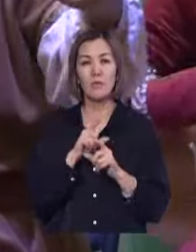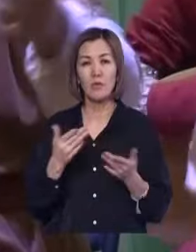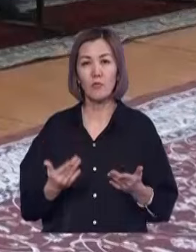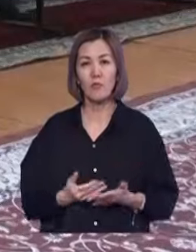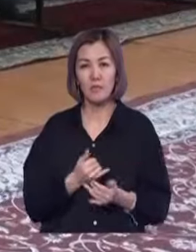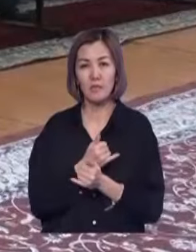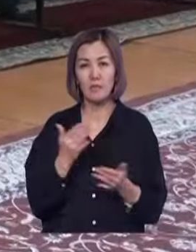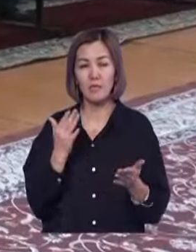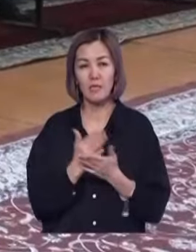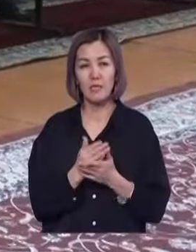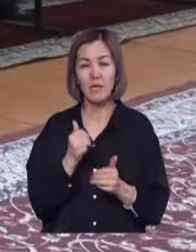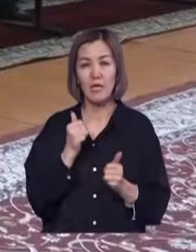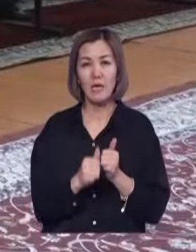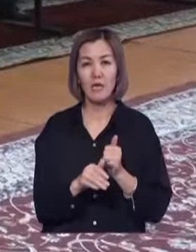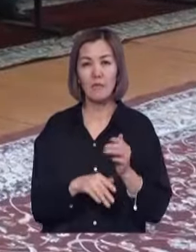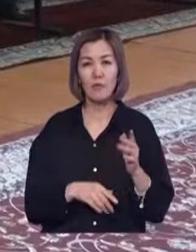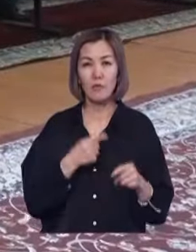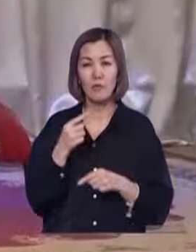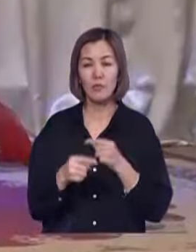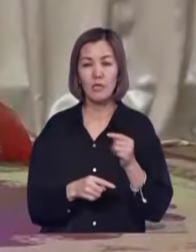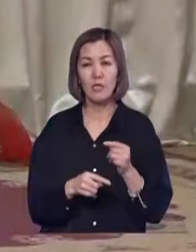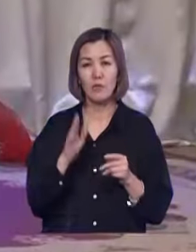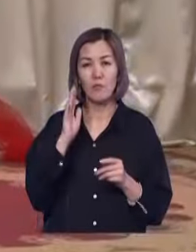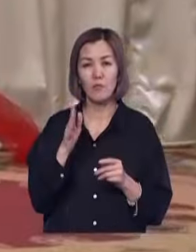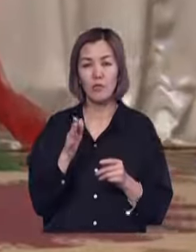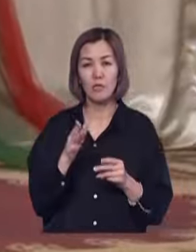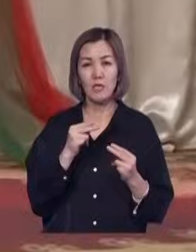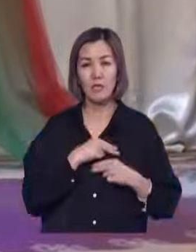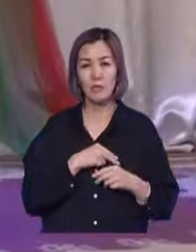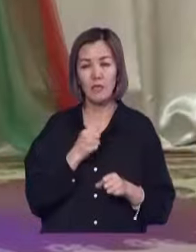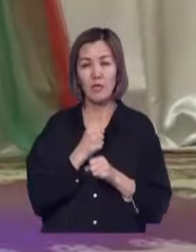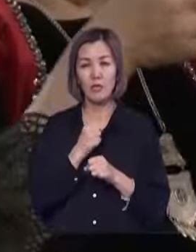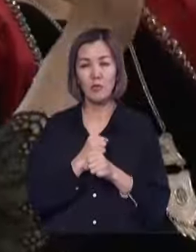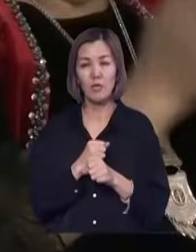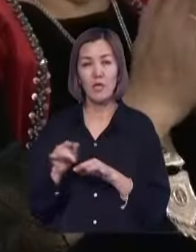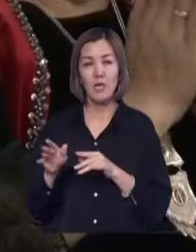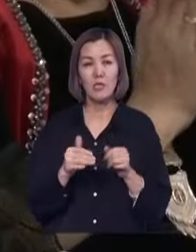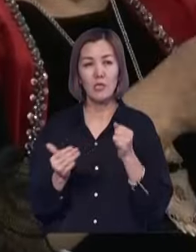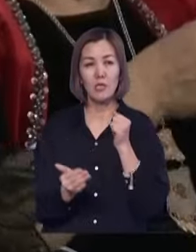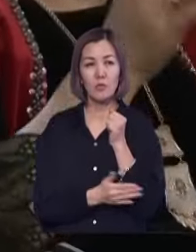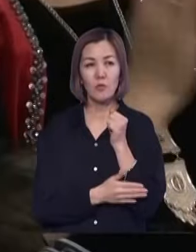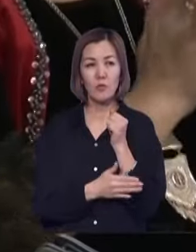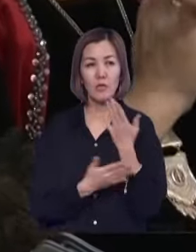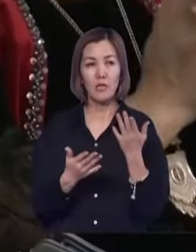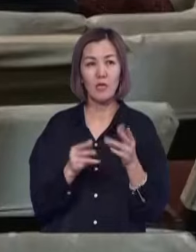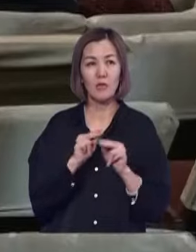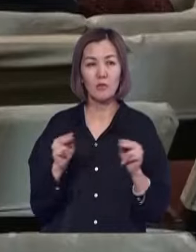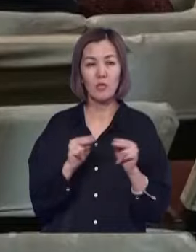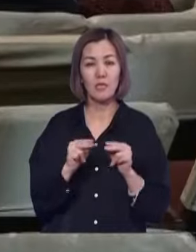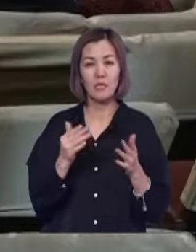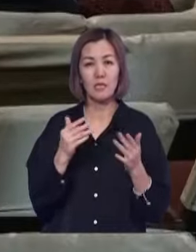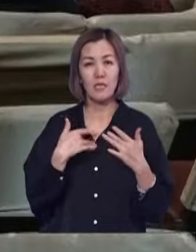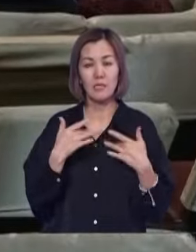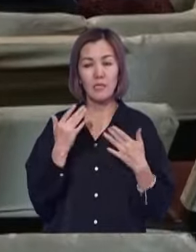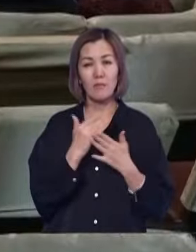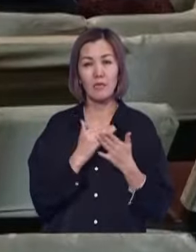жұмыс істейді. Олардың әрбірі өскелең ұрпақтың болашағы үшін аянбай еңбек етуде. Шара соңы шәкірт жүрегіне жол тапқан ұстаз атты концерттік